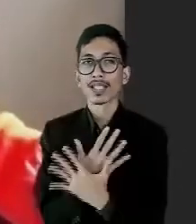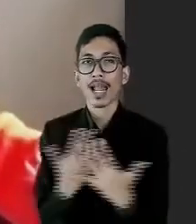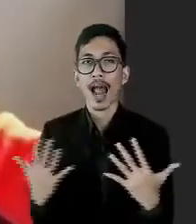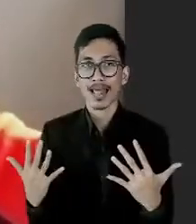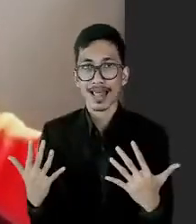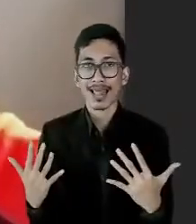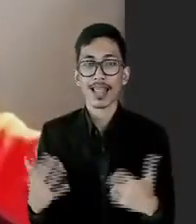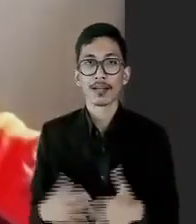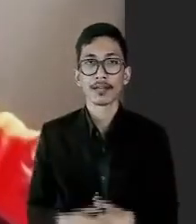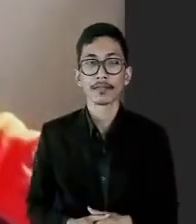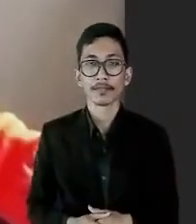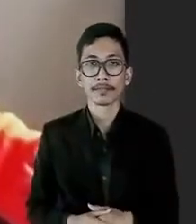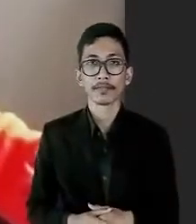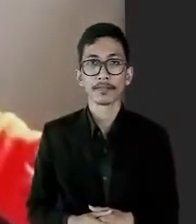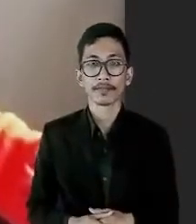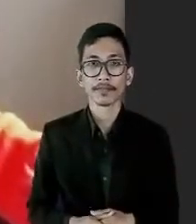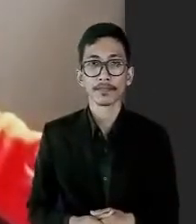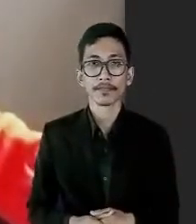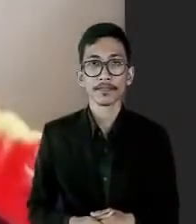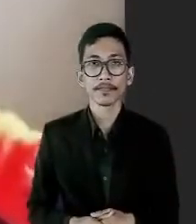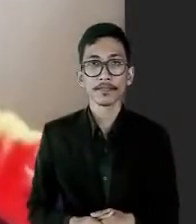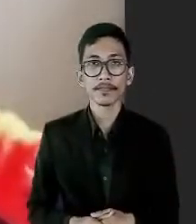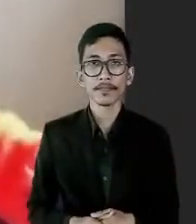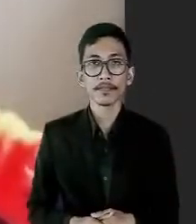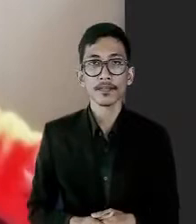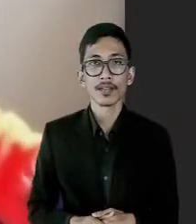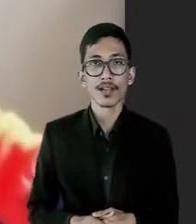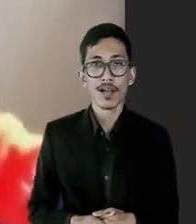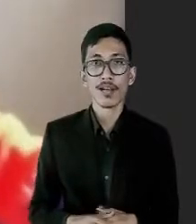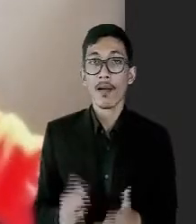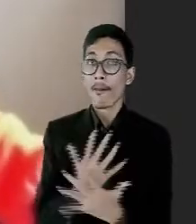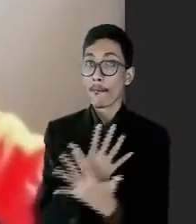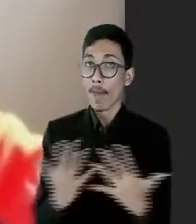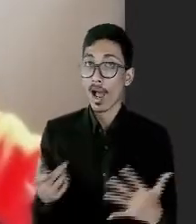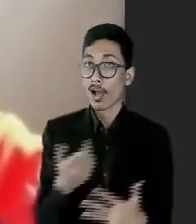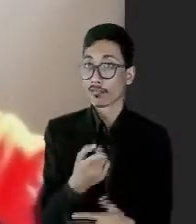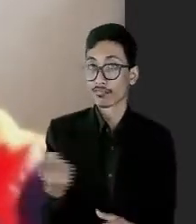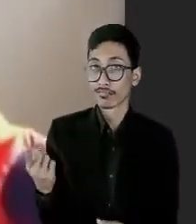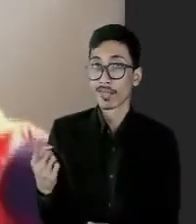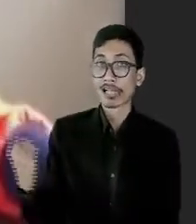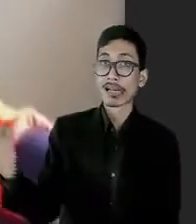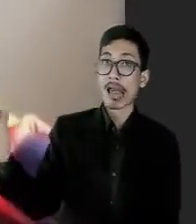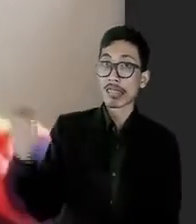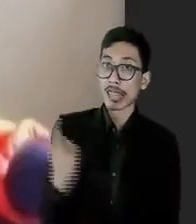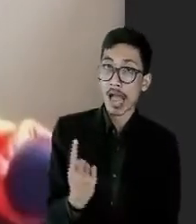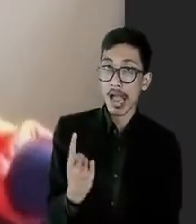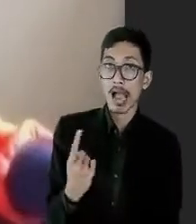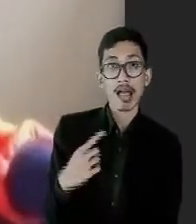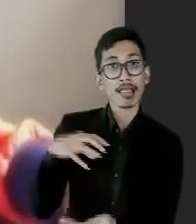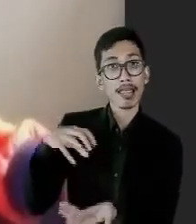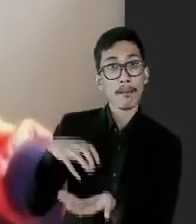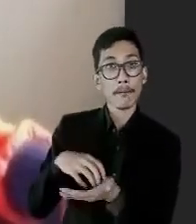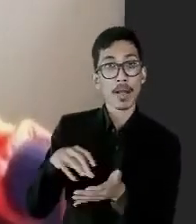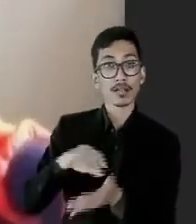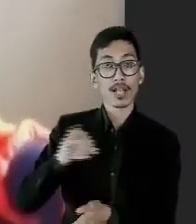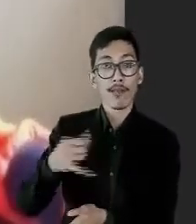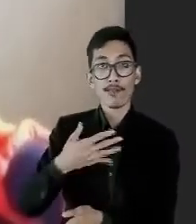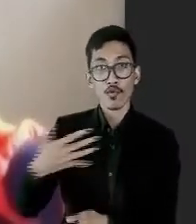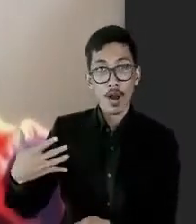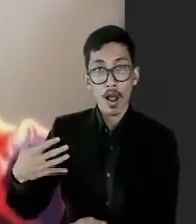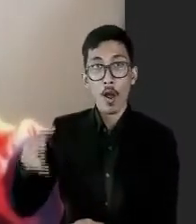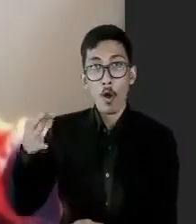Hal ini berarti bahwa penggunaan masker adalah menjadi wajib oleh setiap warga masyarakat yang berdomisili di wilayah Kota